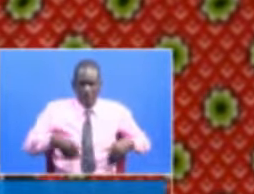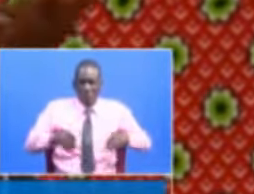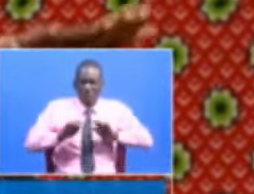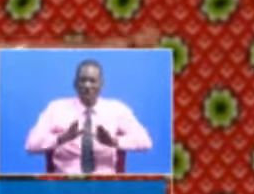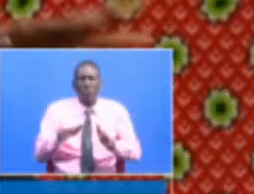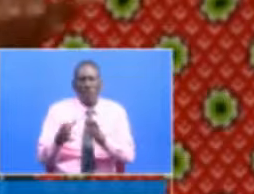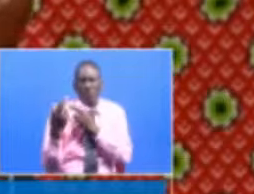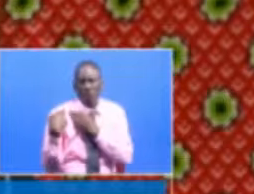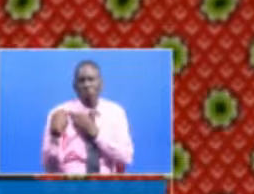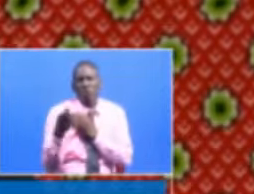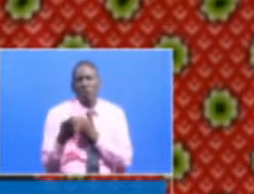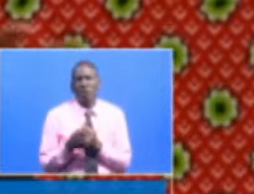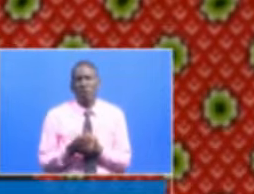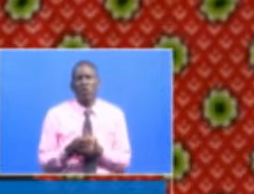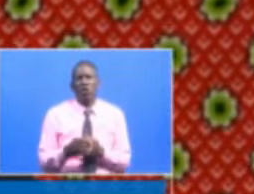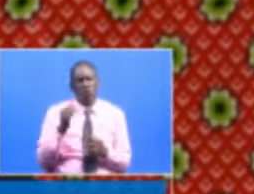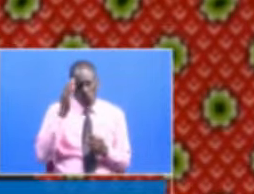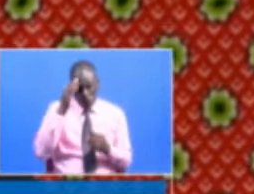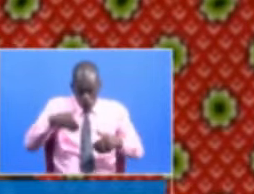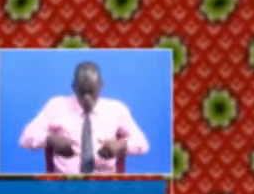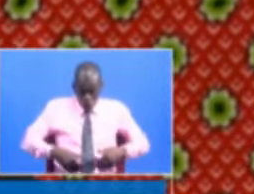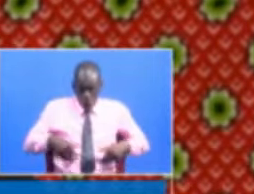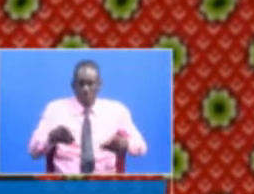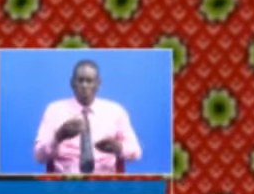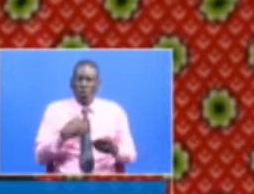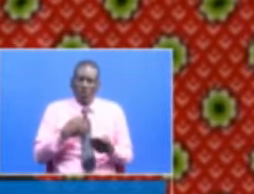Do you think nyinyi kama vijana also are part to blame?